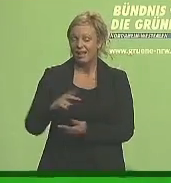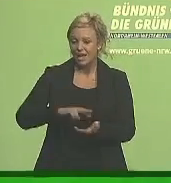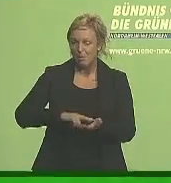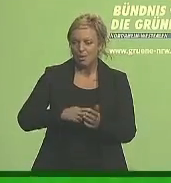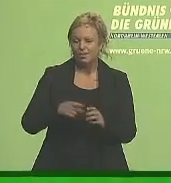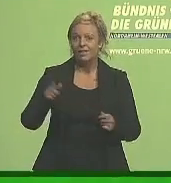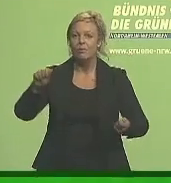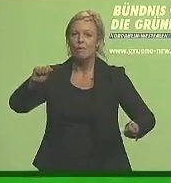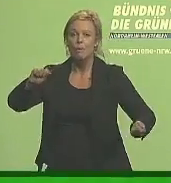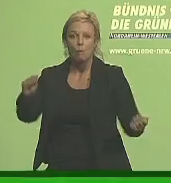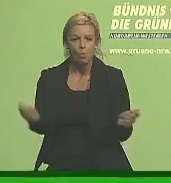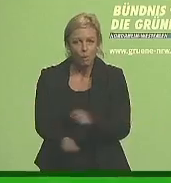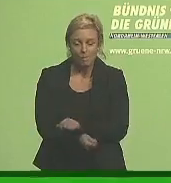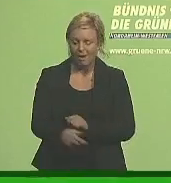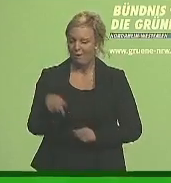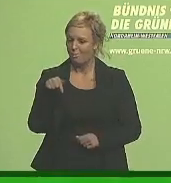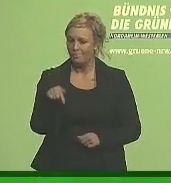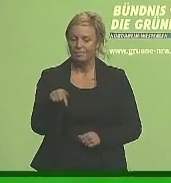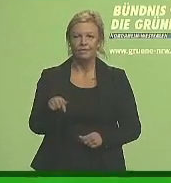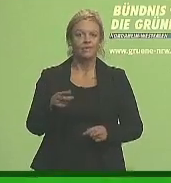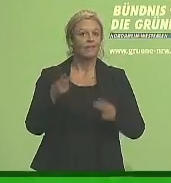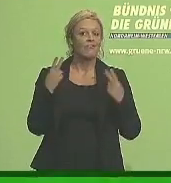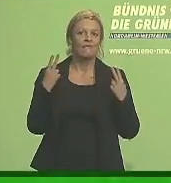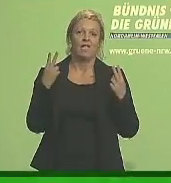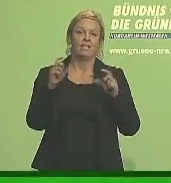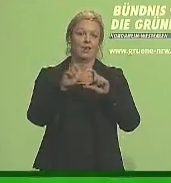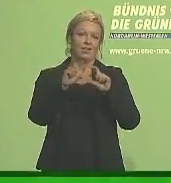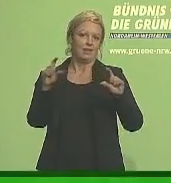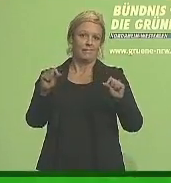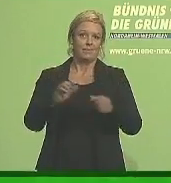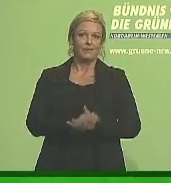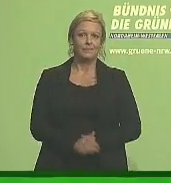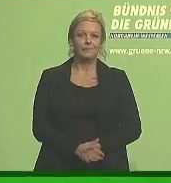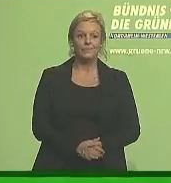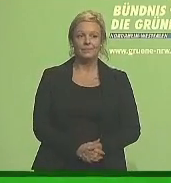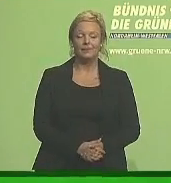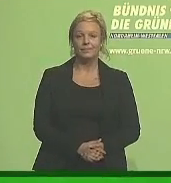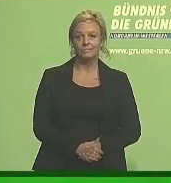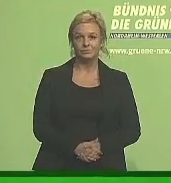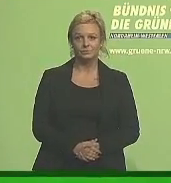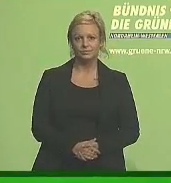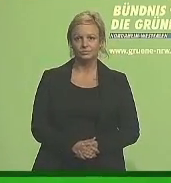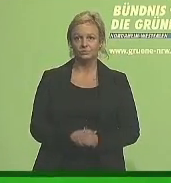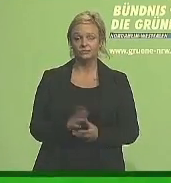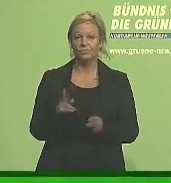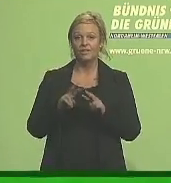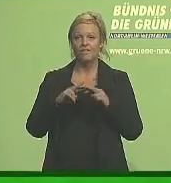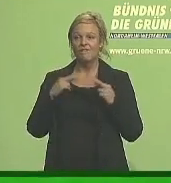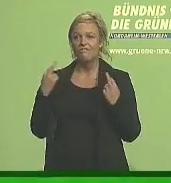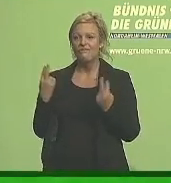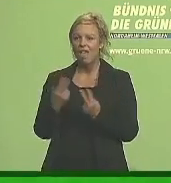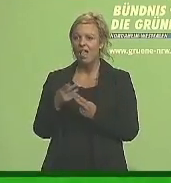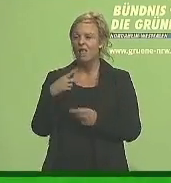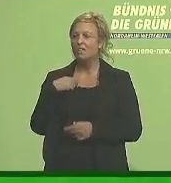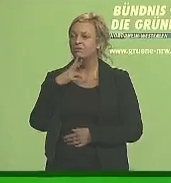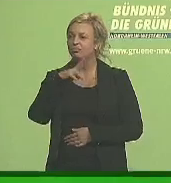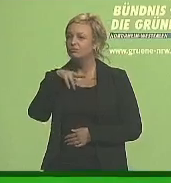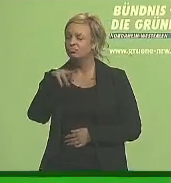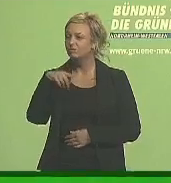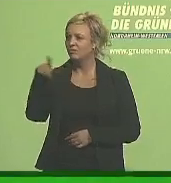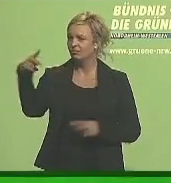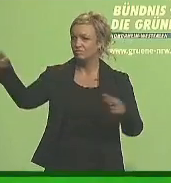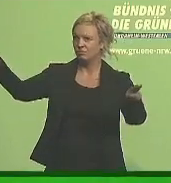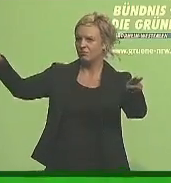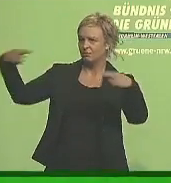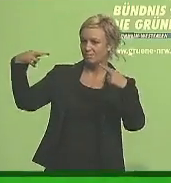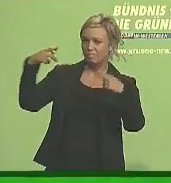unseres ökologischen, sozialen Umbaus. Und wenn man sich in der Welt umhört, dann schaut die Welt auf Deutschland.